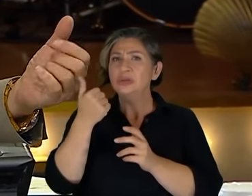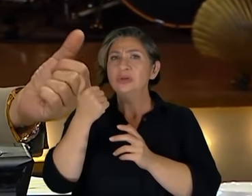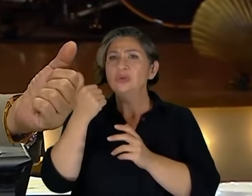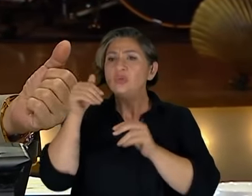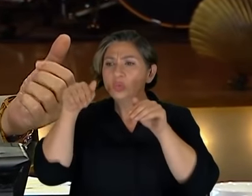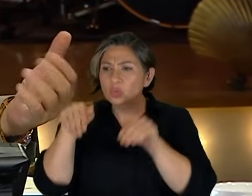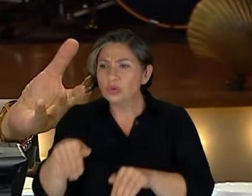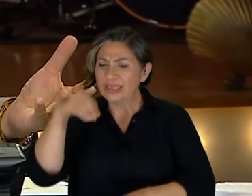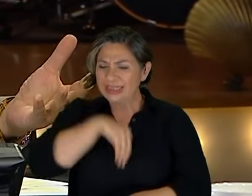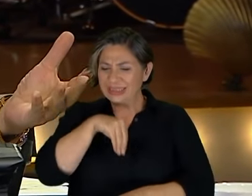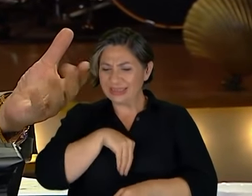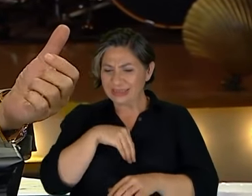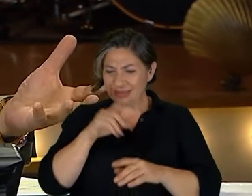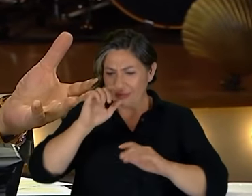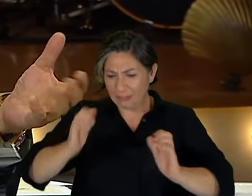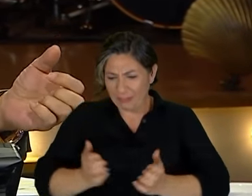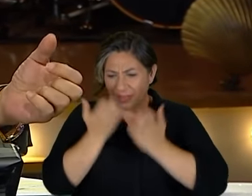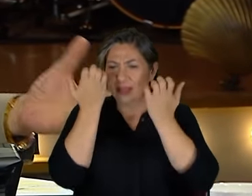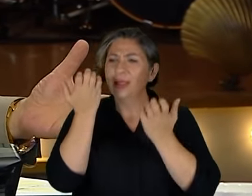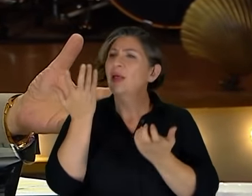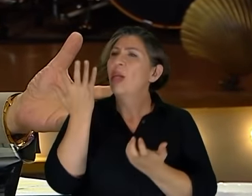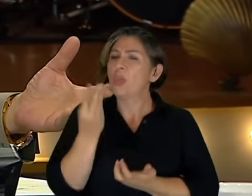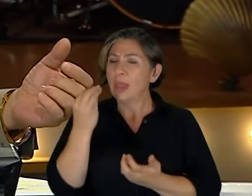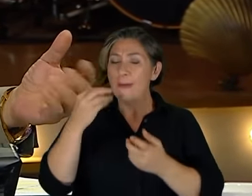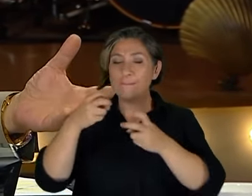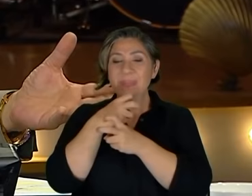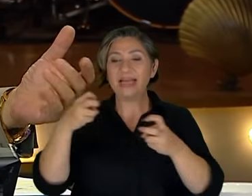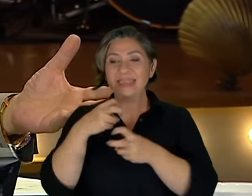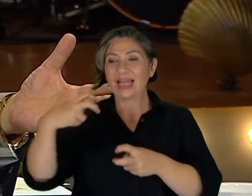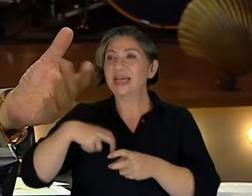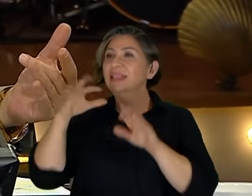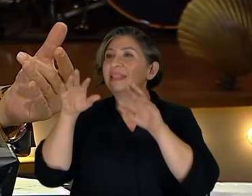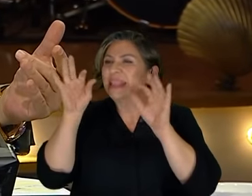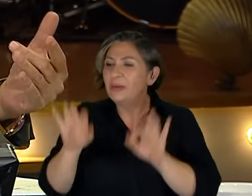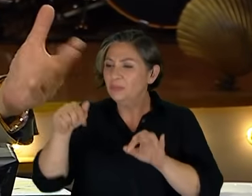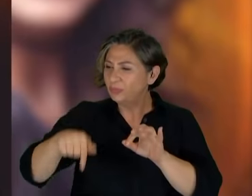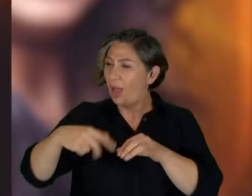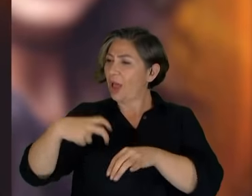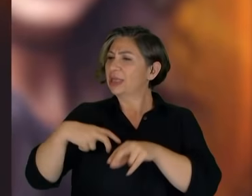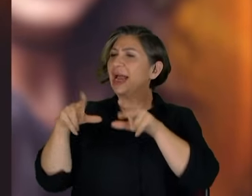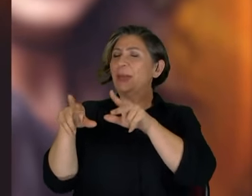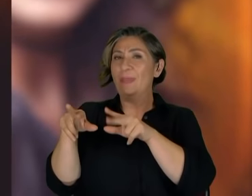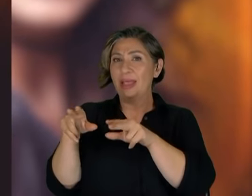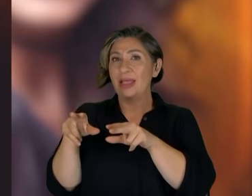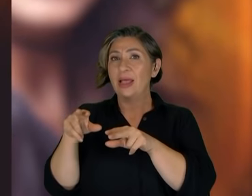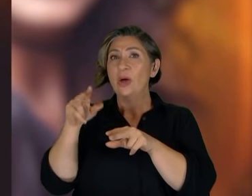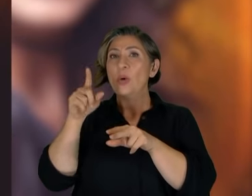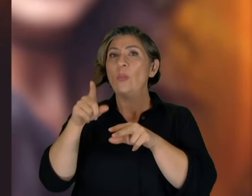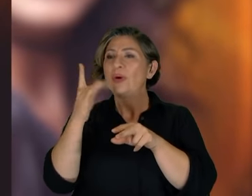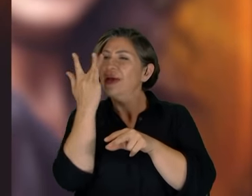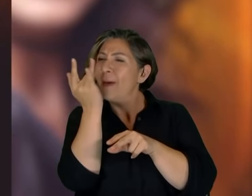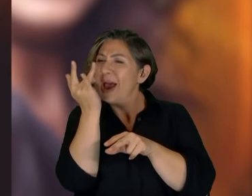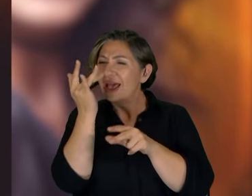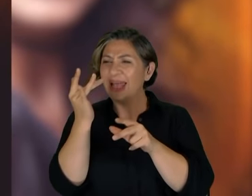mü içinizdeki terk edilişin tuzağına? Plastik aşklar tıpkı yaşadığımız zamandaki aşklar gibi, bu yapaylıkla